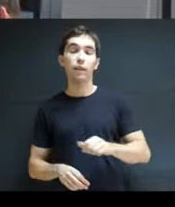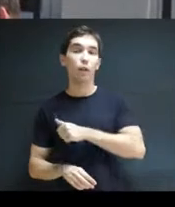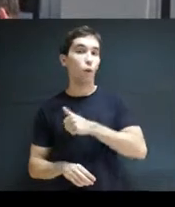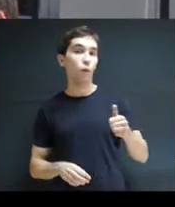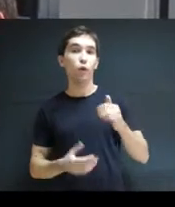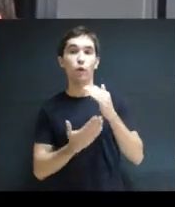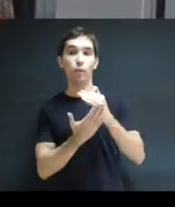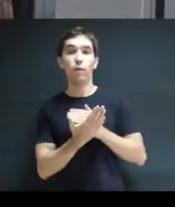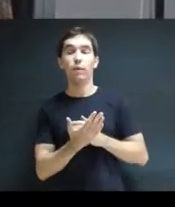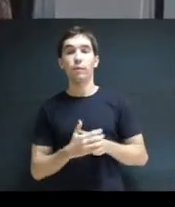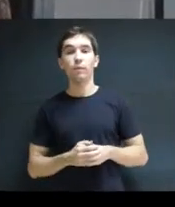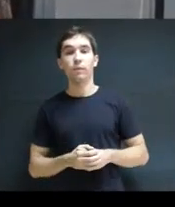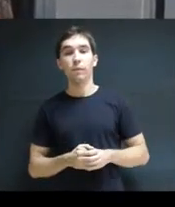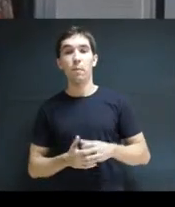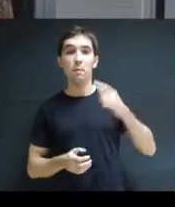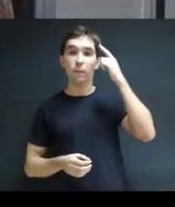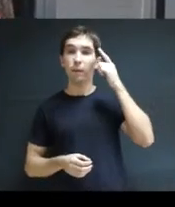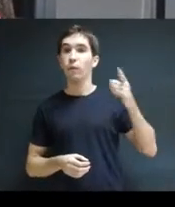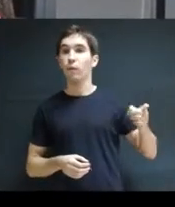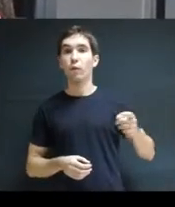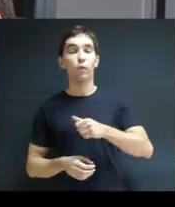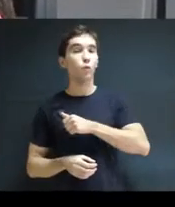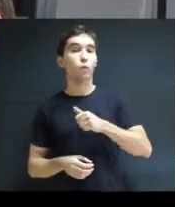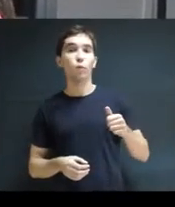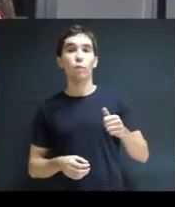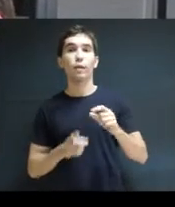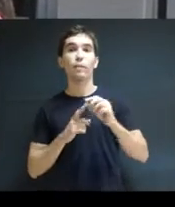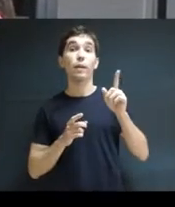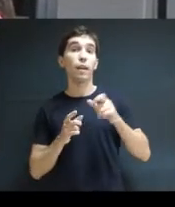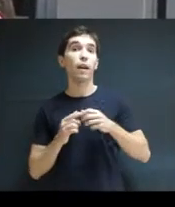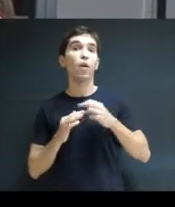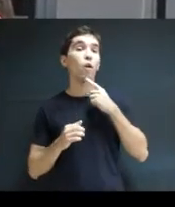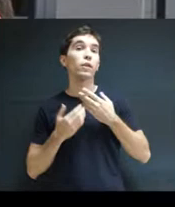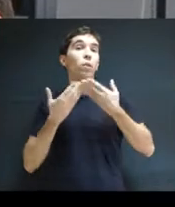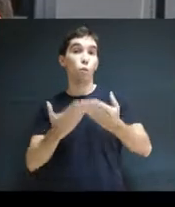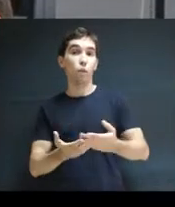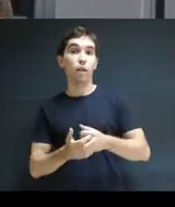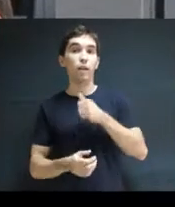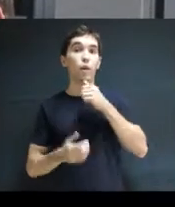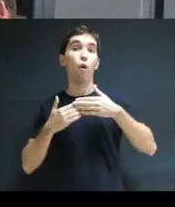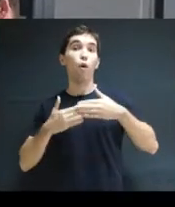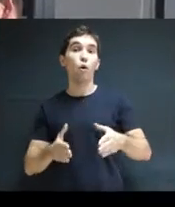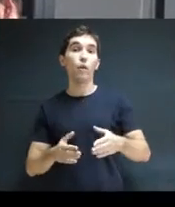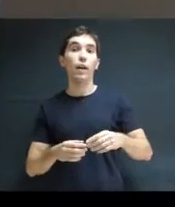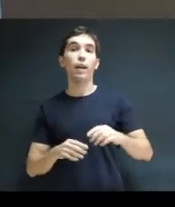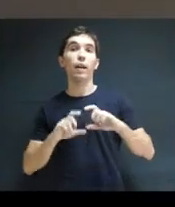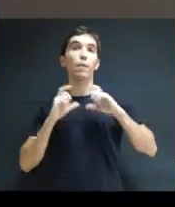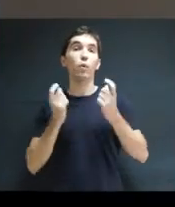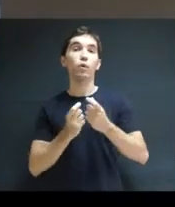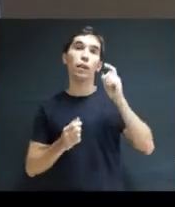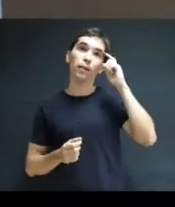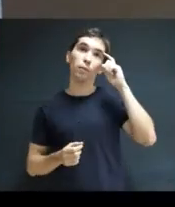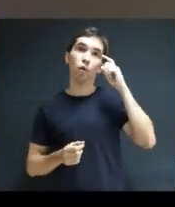program. Mislim da je to i fantastična prilika koja se nudi i otvara prostor za razmišljanja